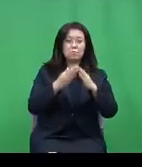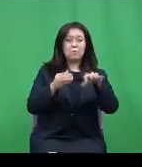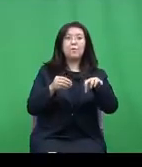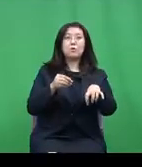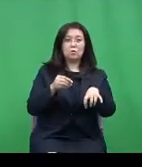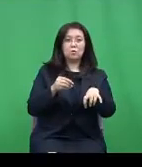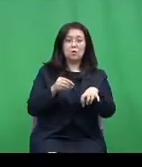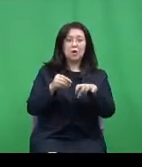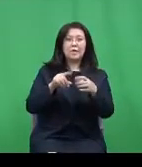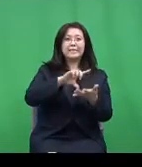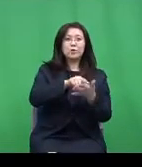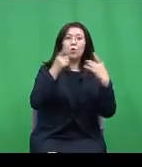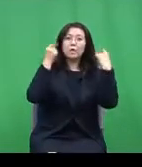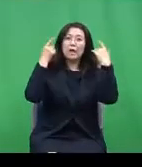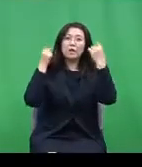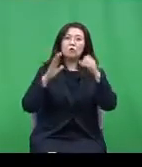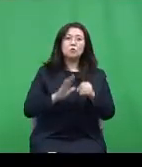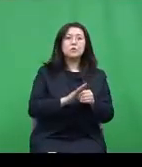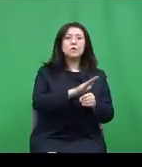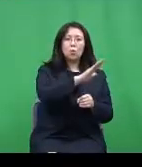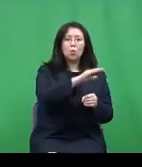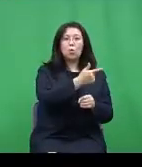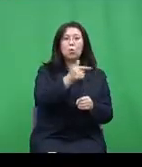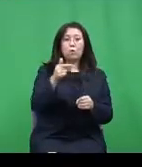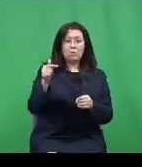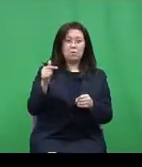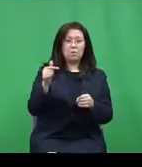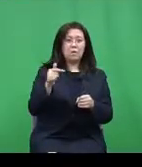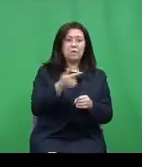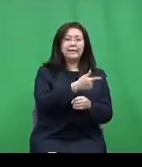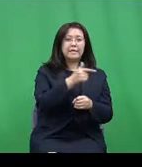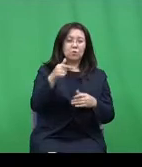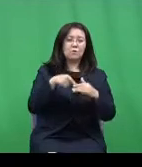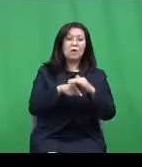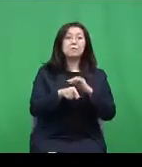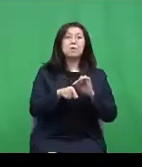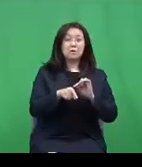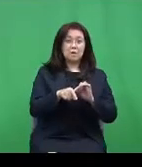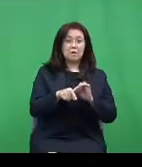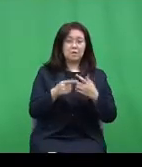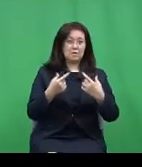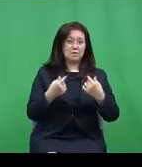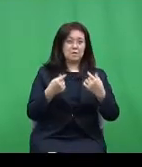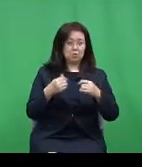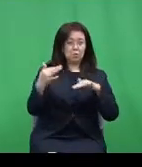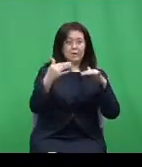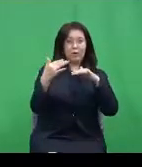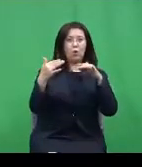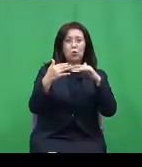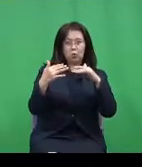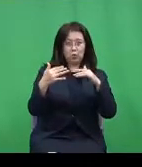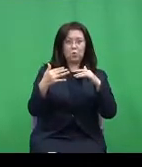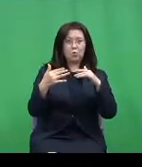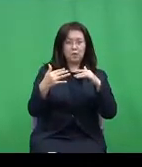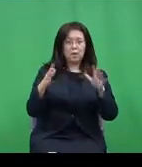地、地方大学の振興の面、こういうことがにまあそれを